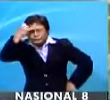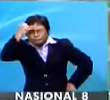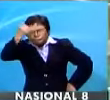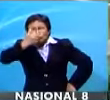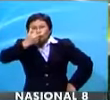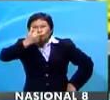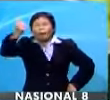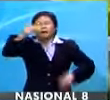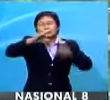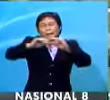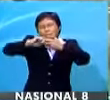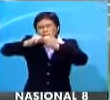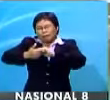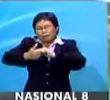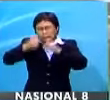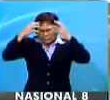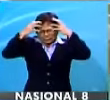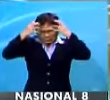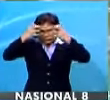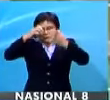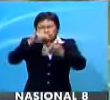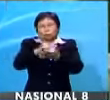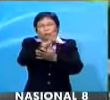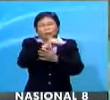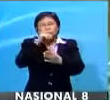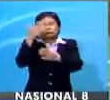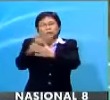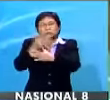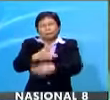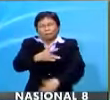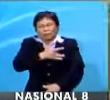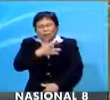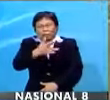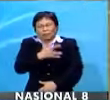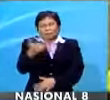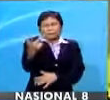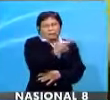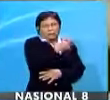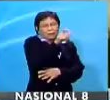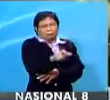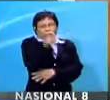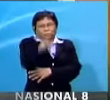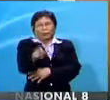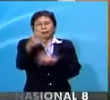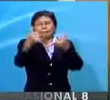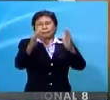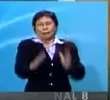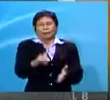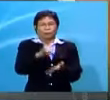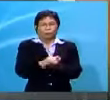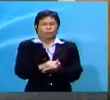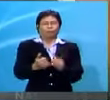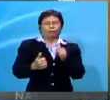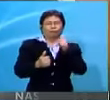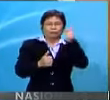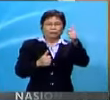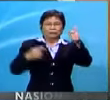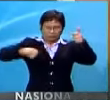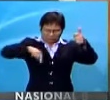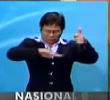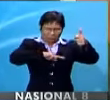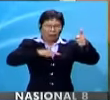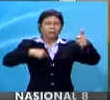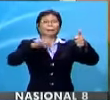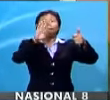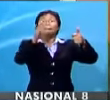terbaik menyelesaikan kebuntuan itu tanpa menjejaskan sentimen ketiga-tiga pemain terlibat yang pertama kita ada